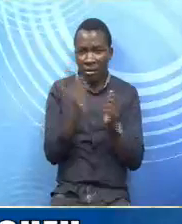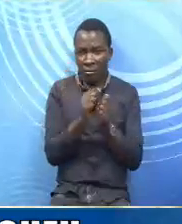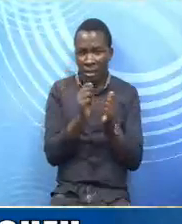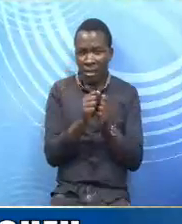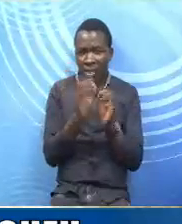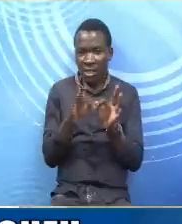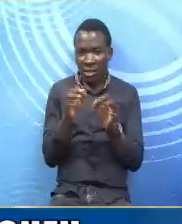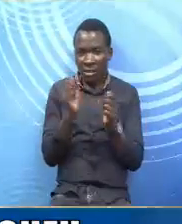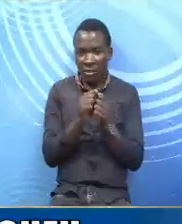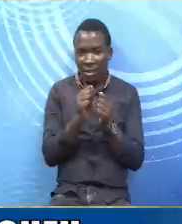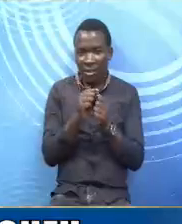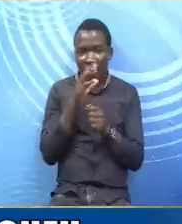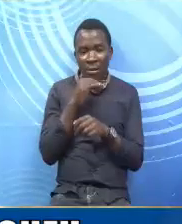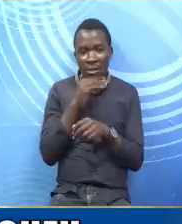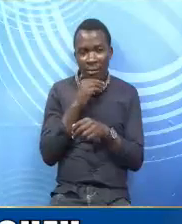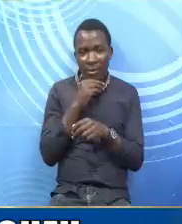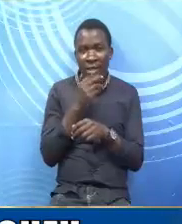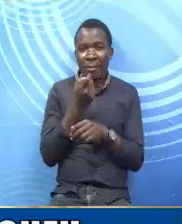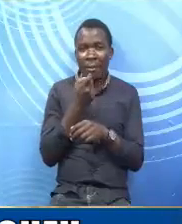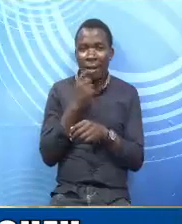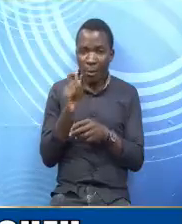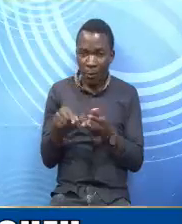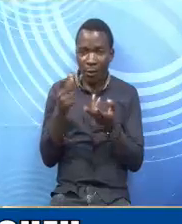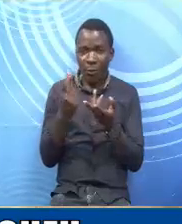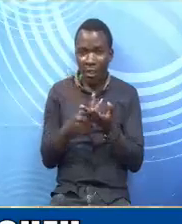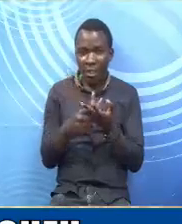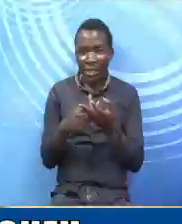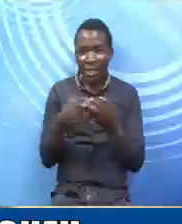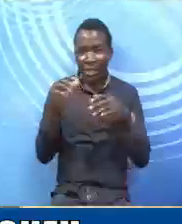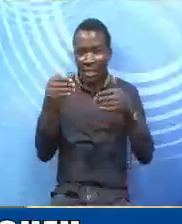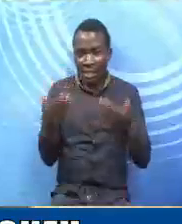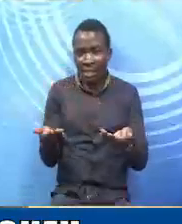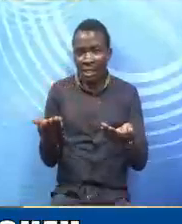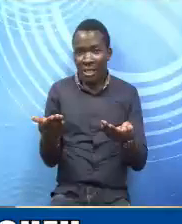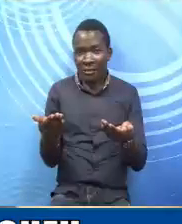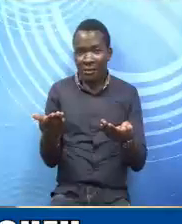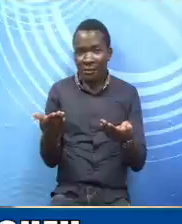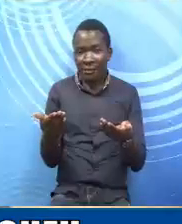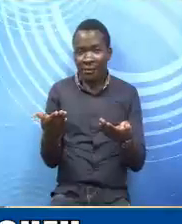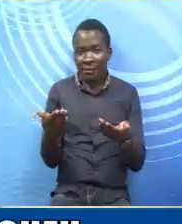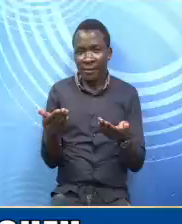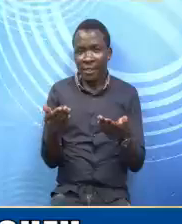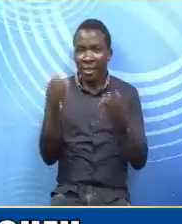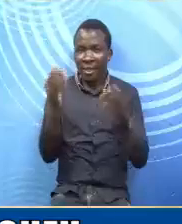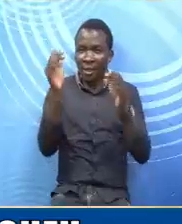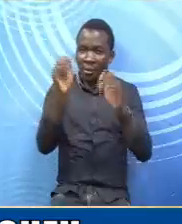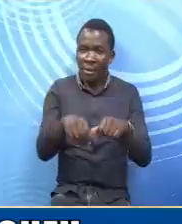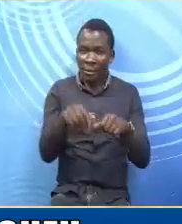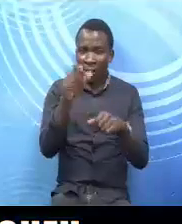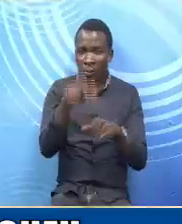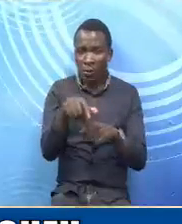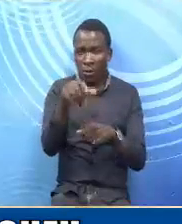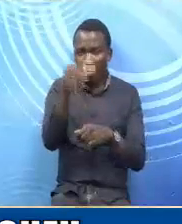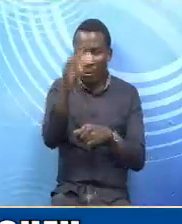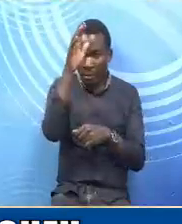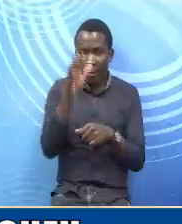byo ahubwo abasore bakaguye gushaka cyangwa se ntibemere cyane ko bita ko byinshi binashobotse ku muntu w'umubyeyi